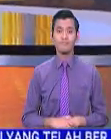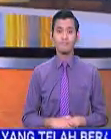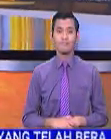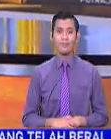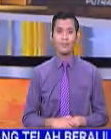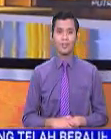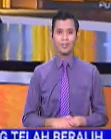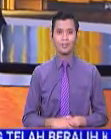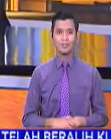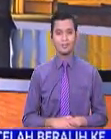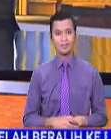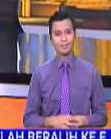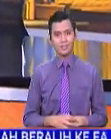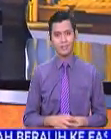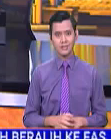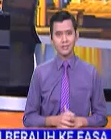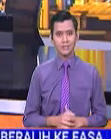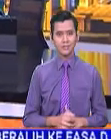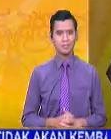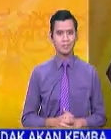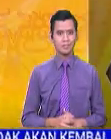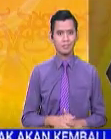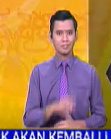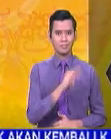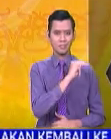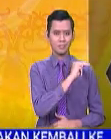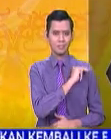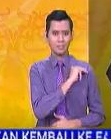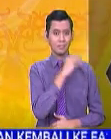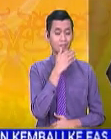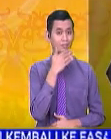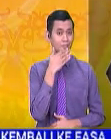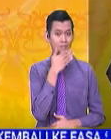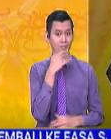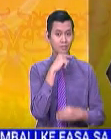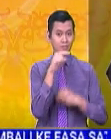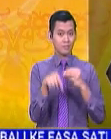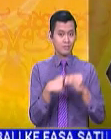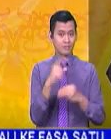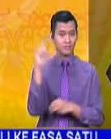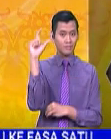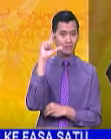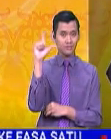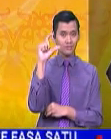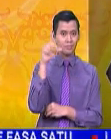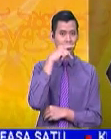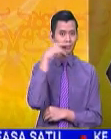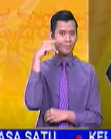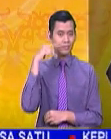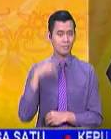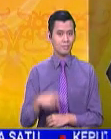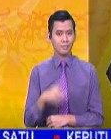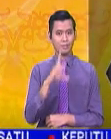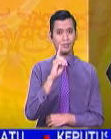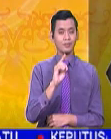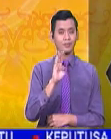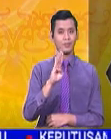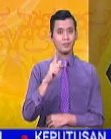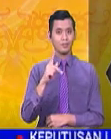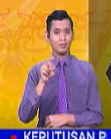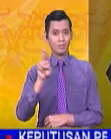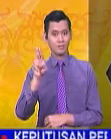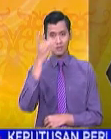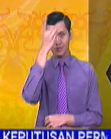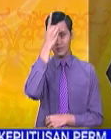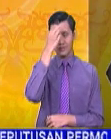hai hai Hai cibudah hal ehwal Islam dan dewan bandaraya Kuching Utara di bike you Dato Dr